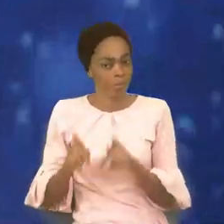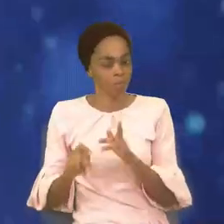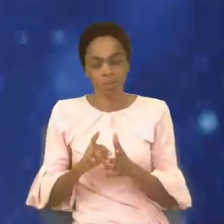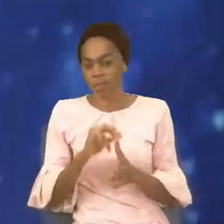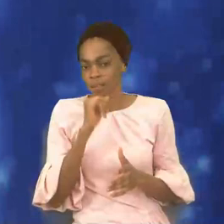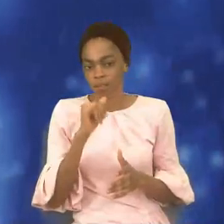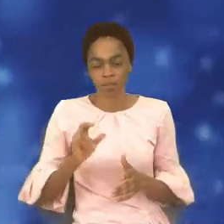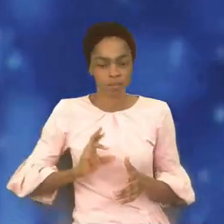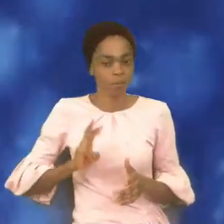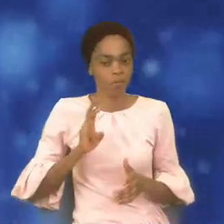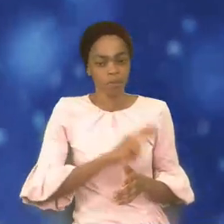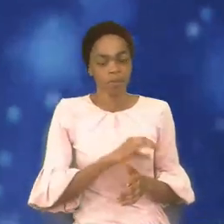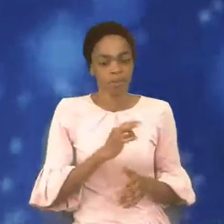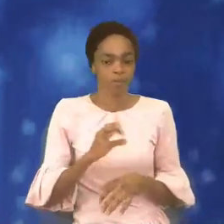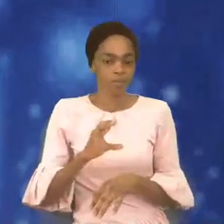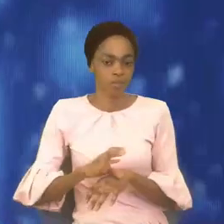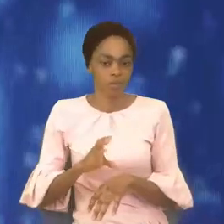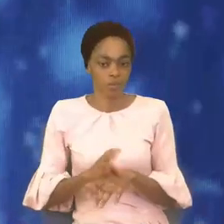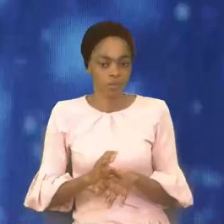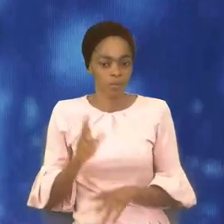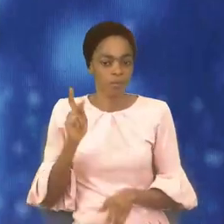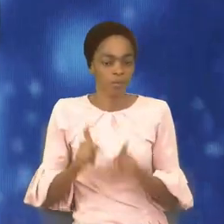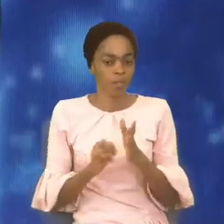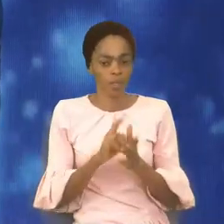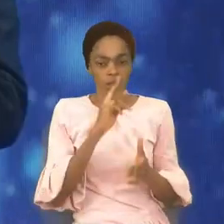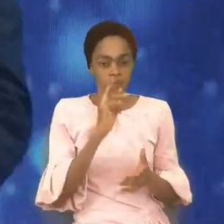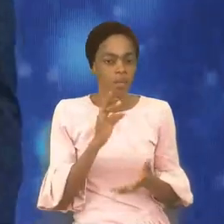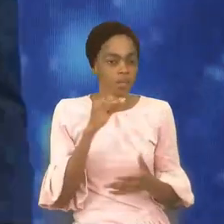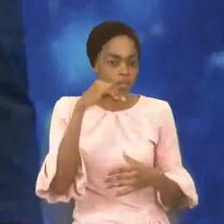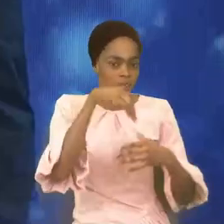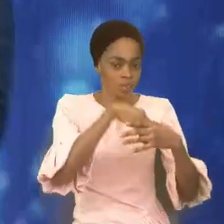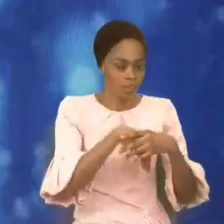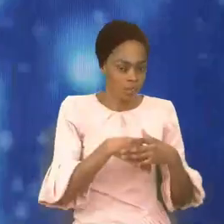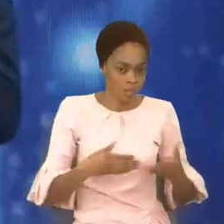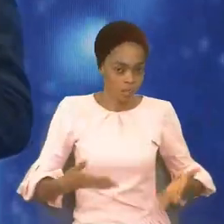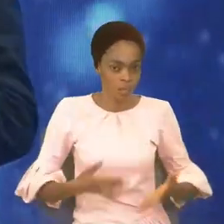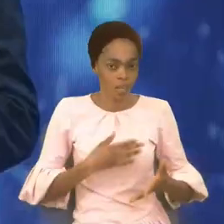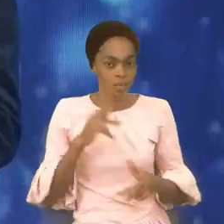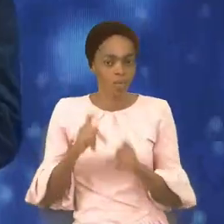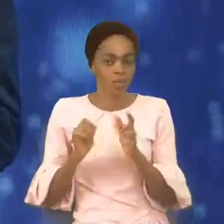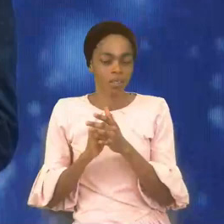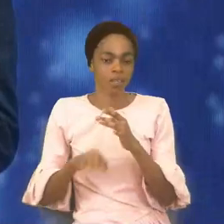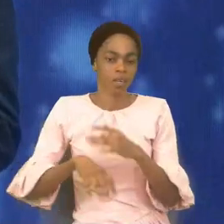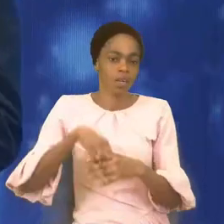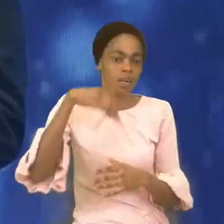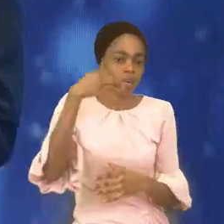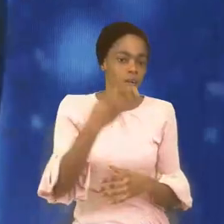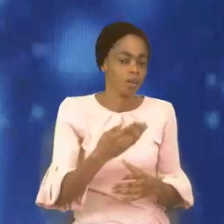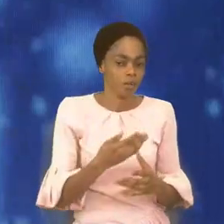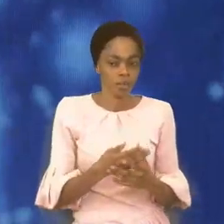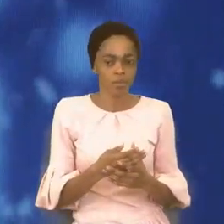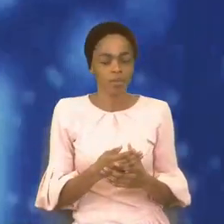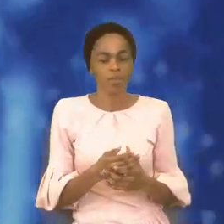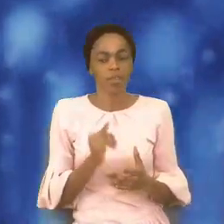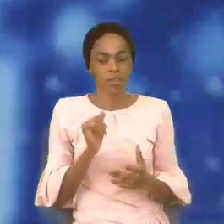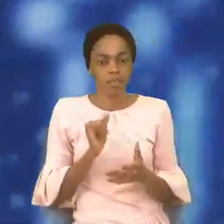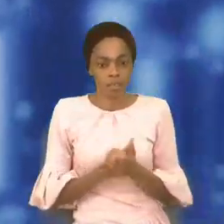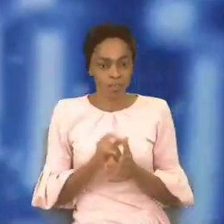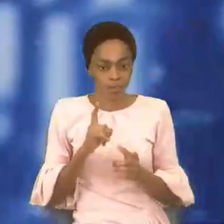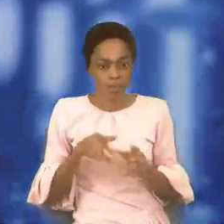ceux qui ne sont pas membres de l'Église, ceux qui sont dedans et ceux qui sont au dehors. Vous devez